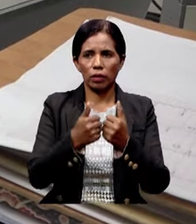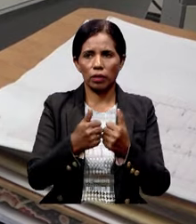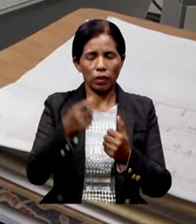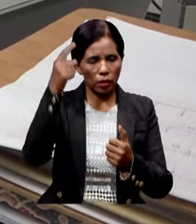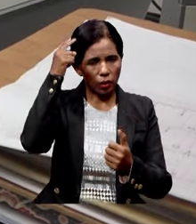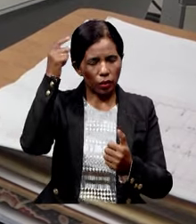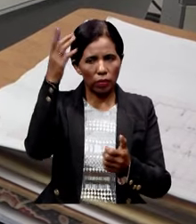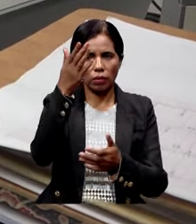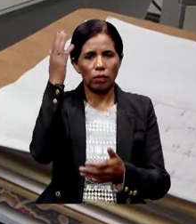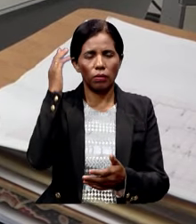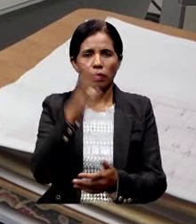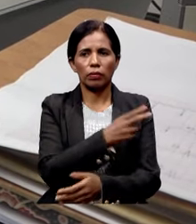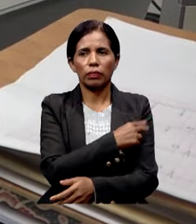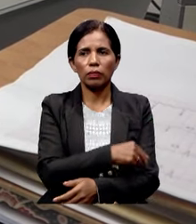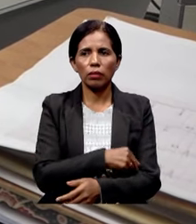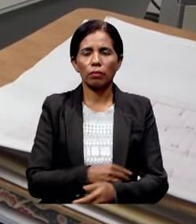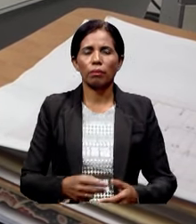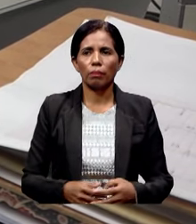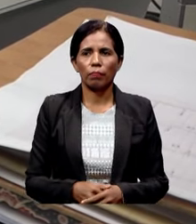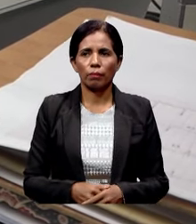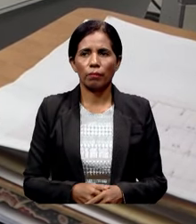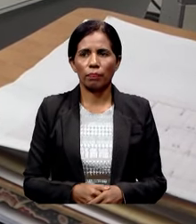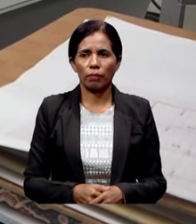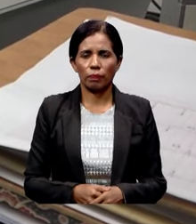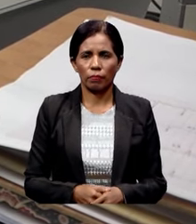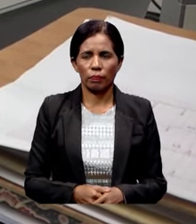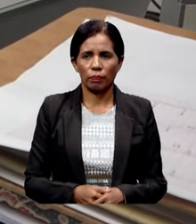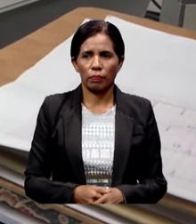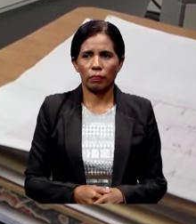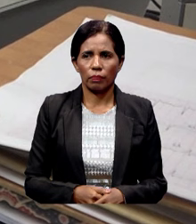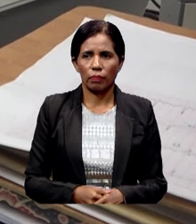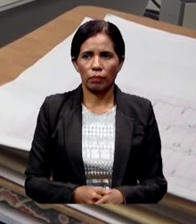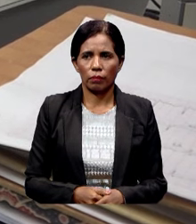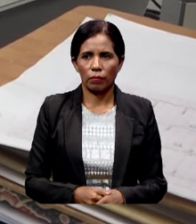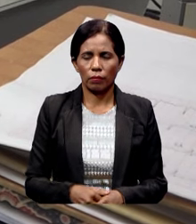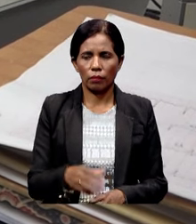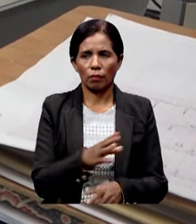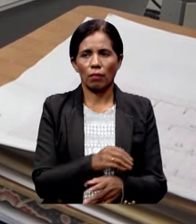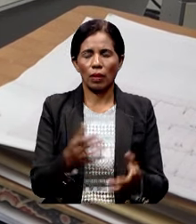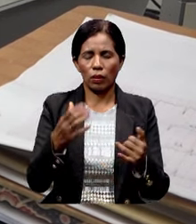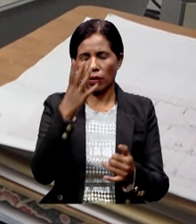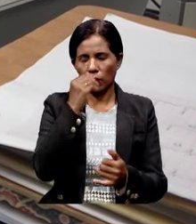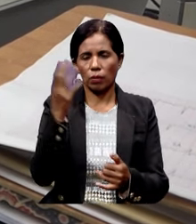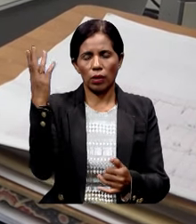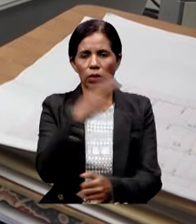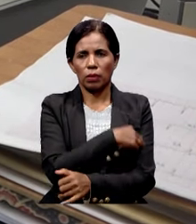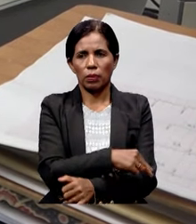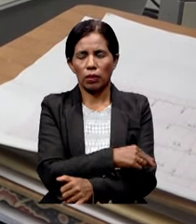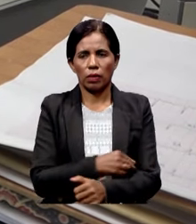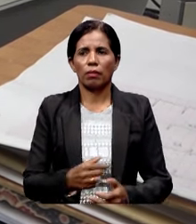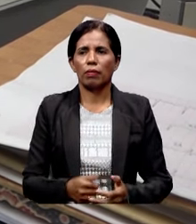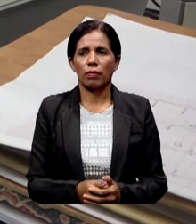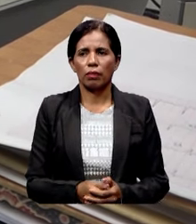ulun nakle las reseng o eskal fraktur na akor bai serela o dia ne